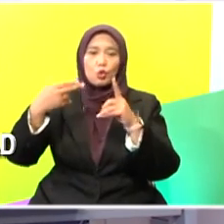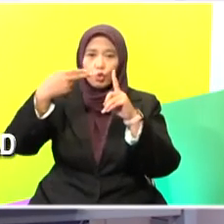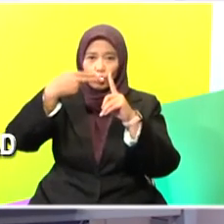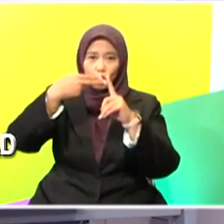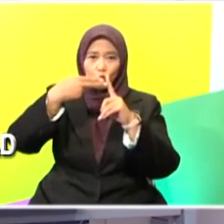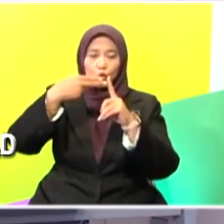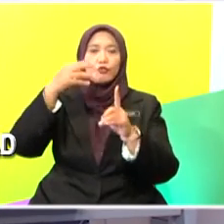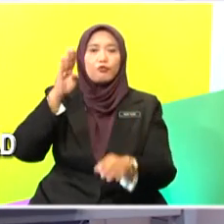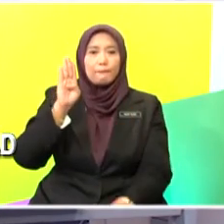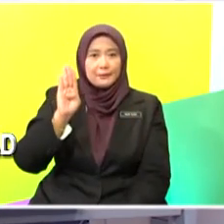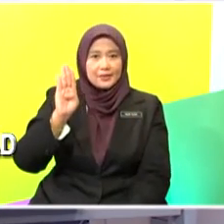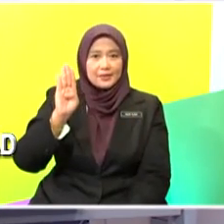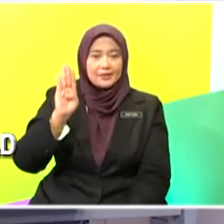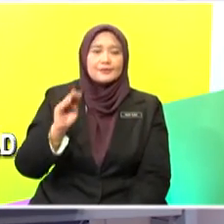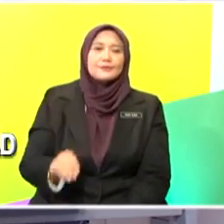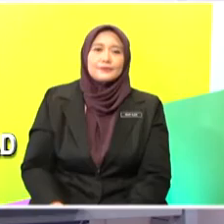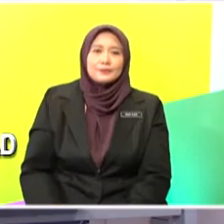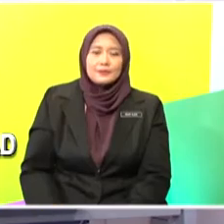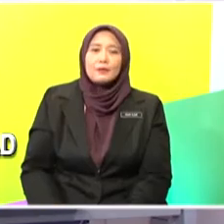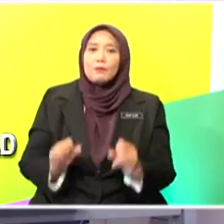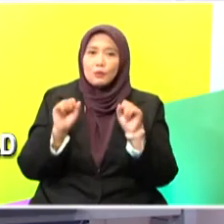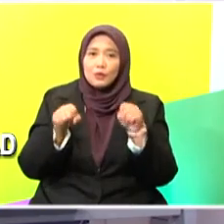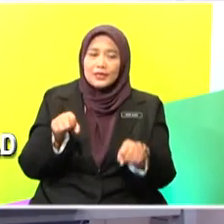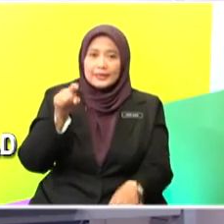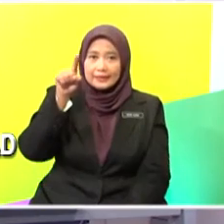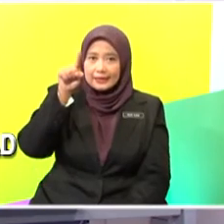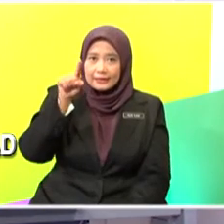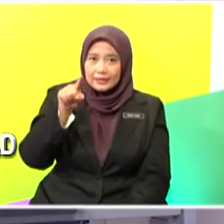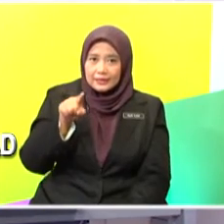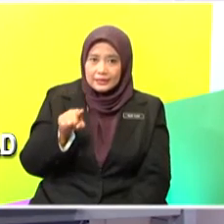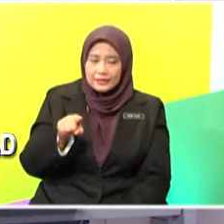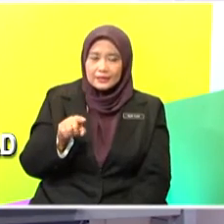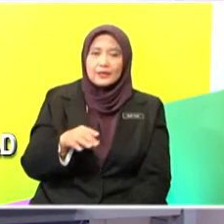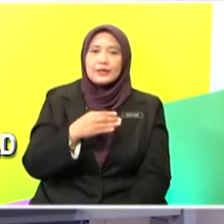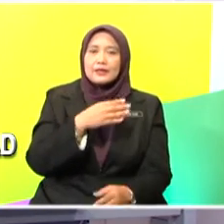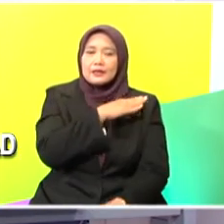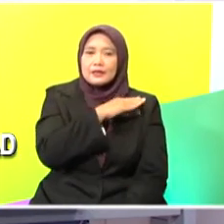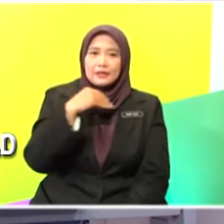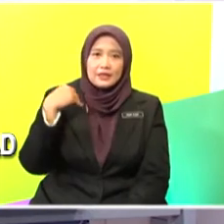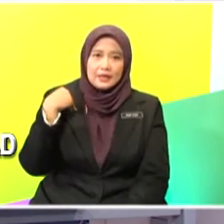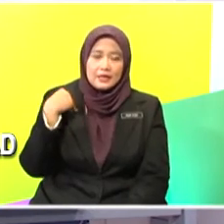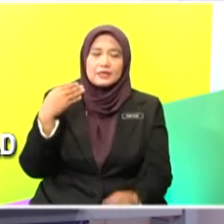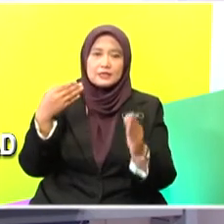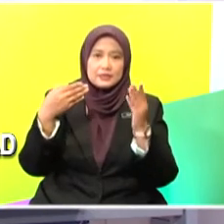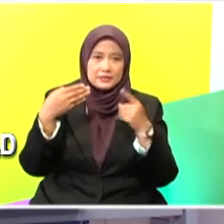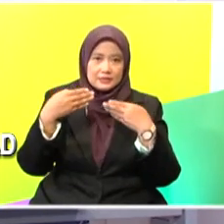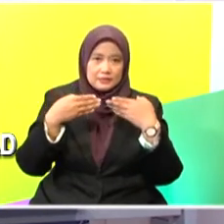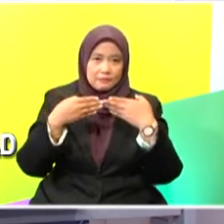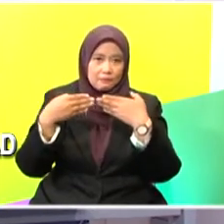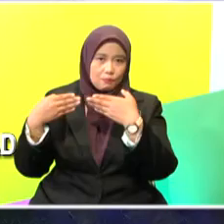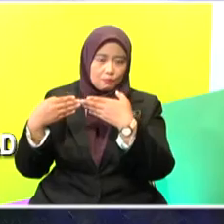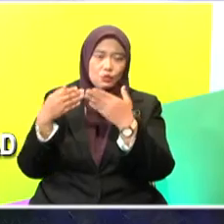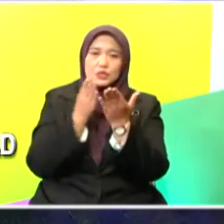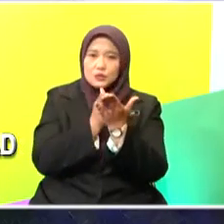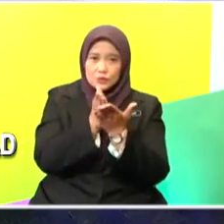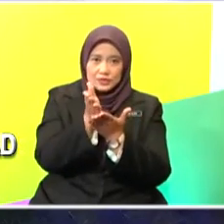Sambungkan. Kita tarik. Kemudian kita sambung pula yang bahagian bawah. Okey,